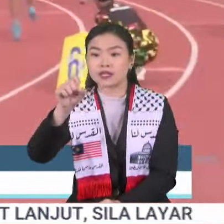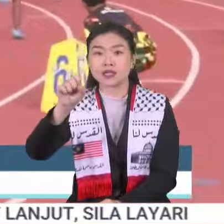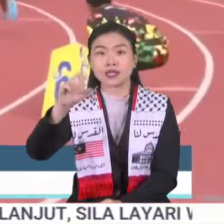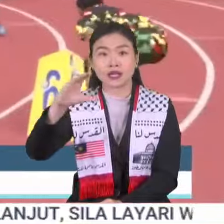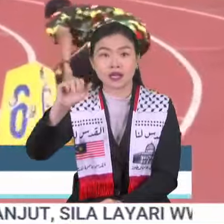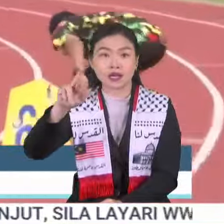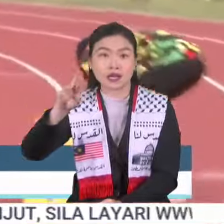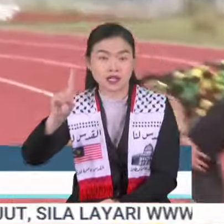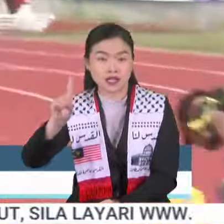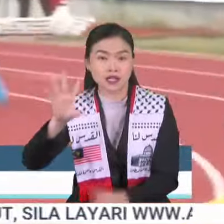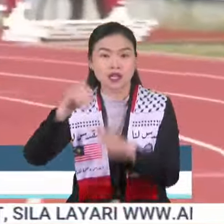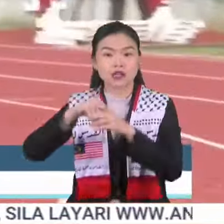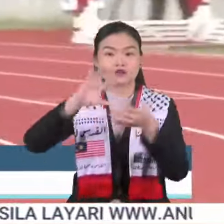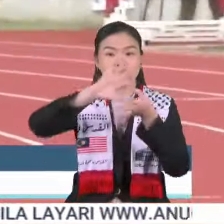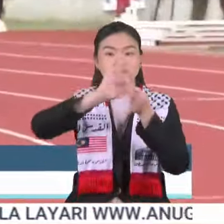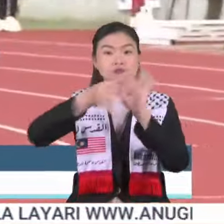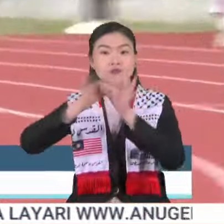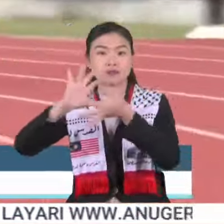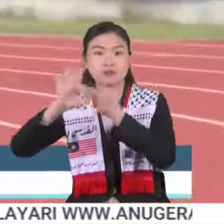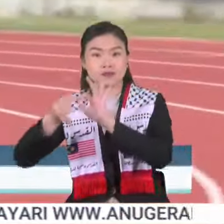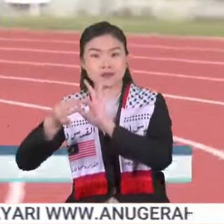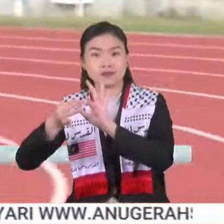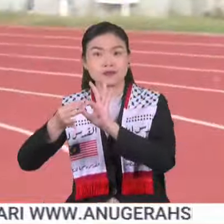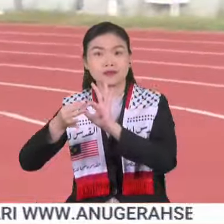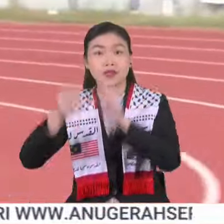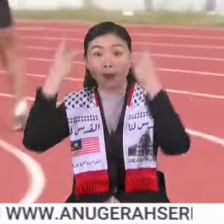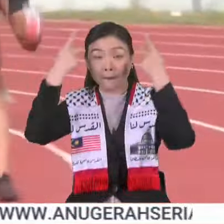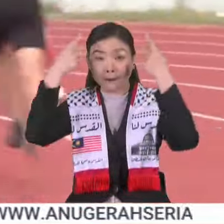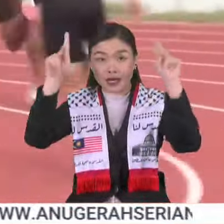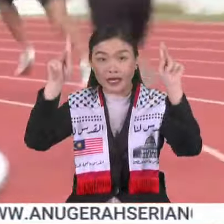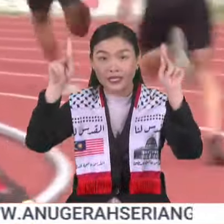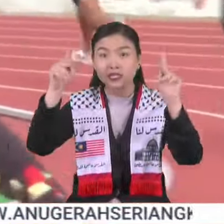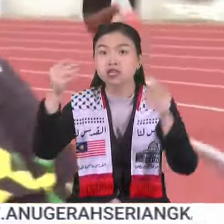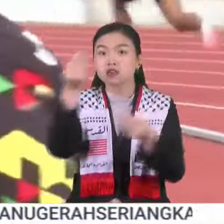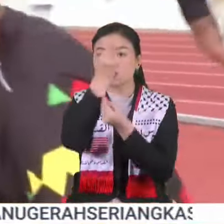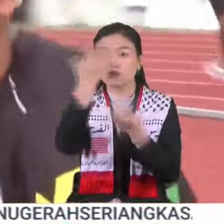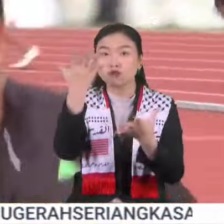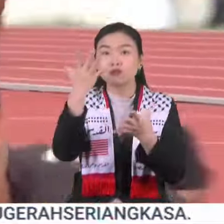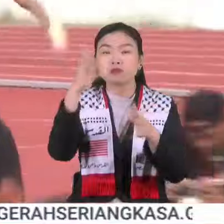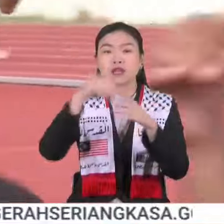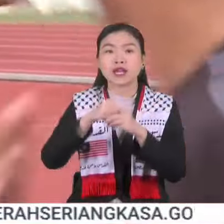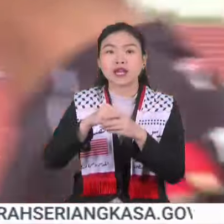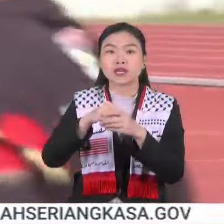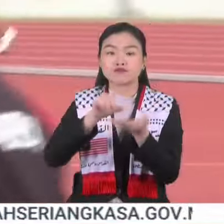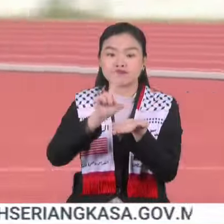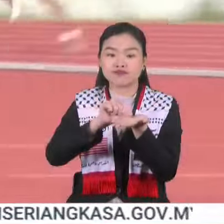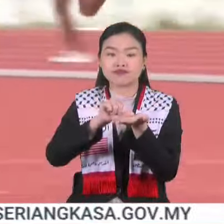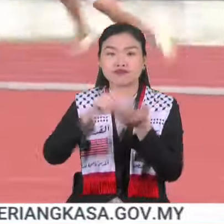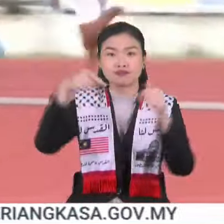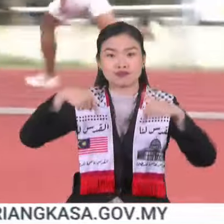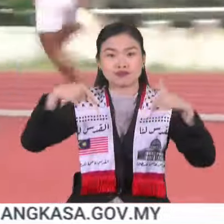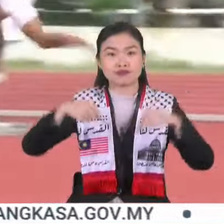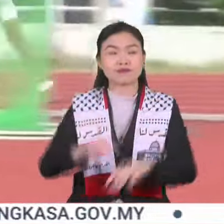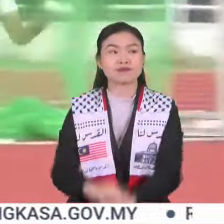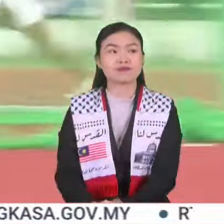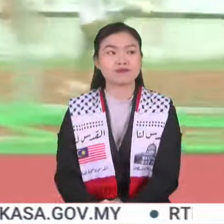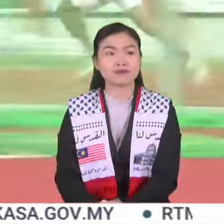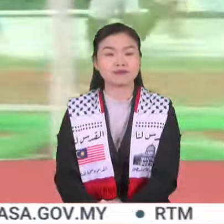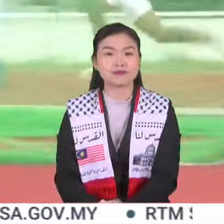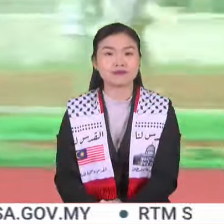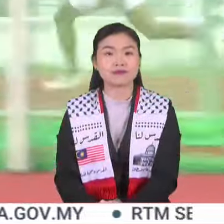2024. Perkara itu diumumkan presidennya Datuk Seri Syahidan Kasim ketika sidang media khas di Parlimen hari ini.